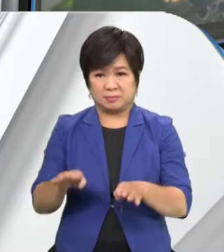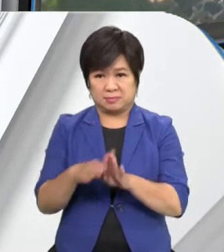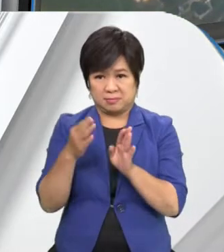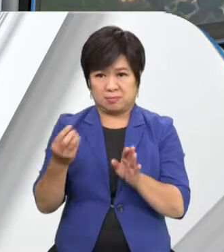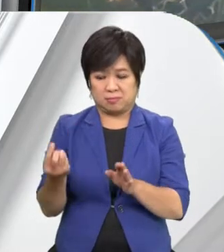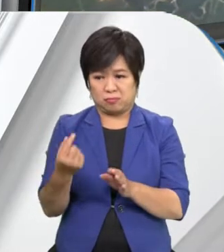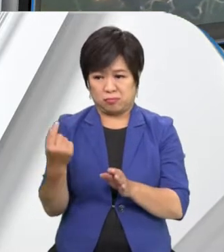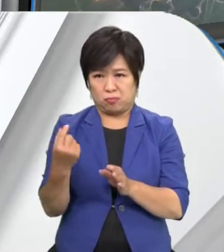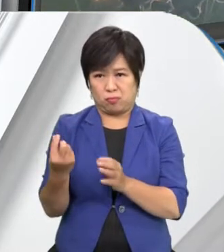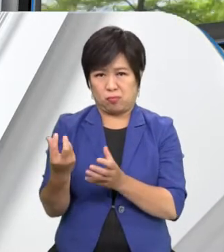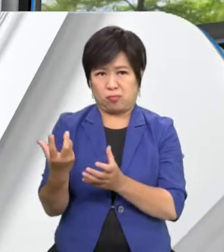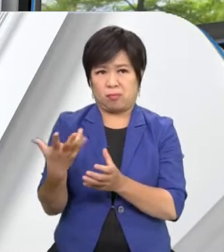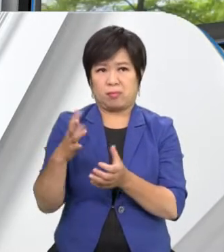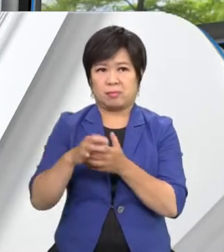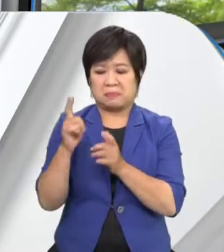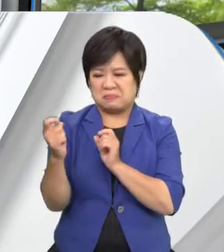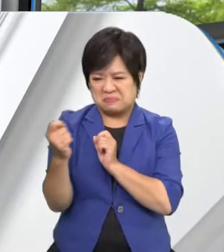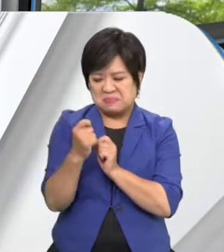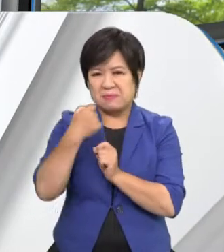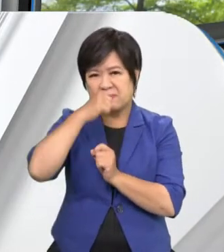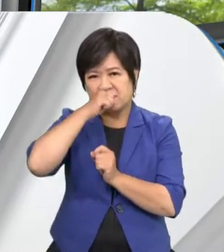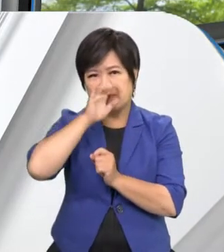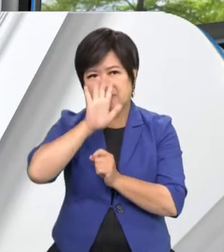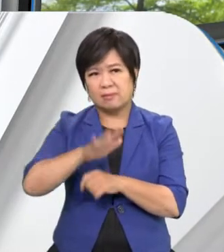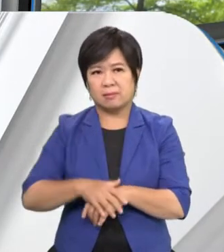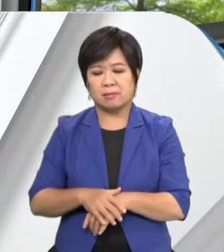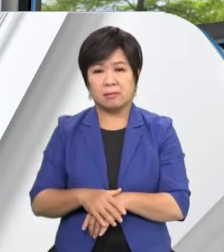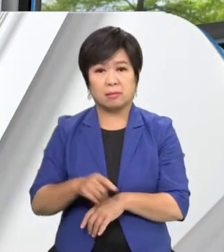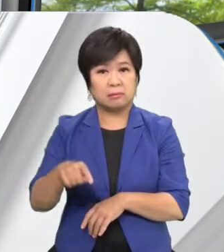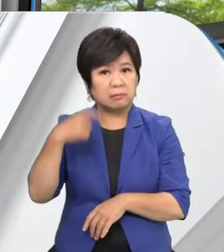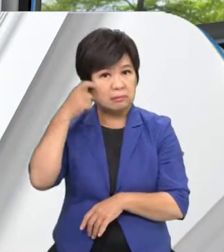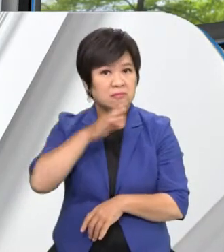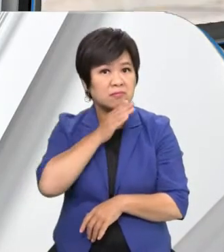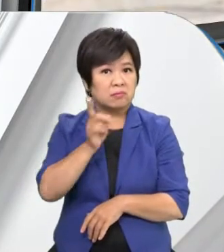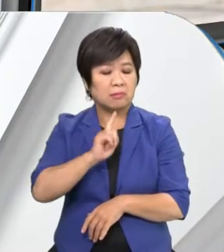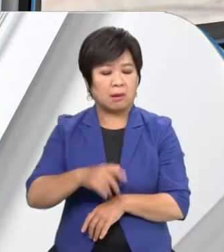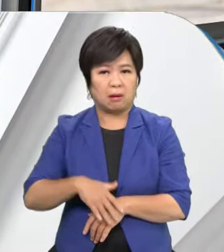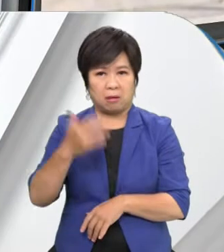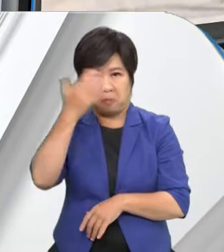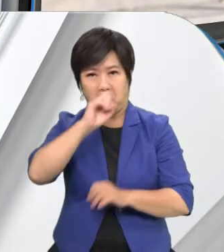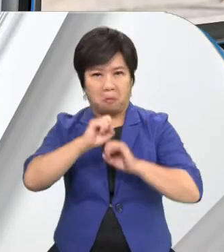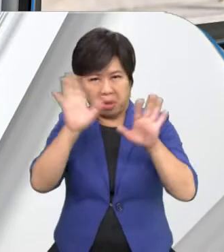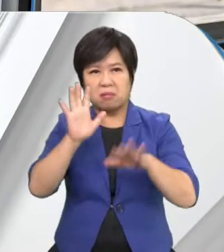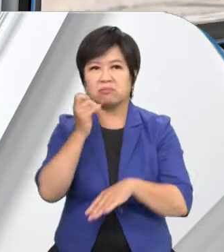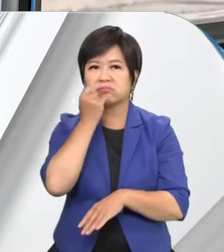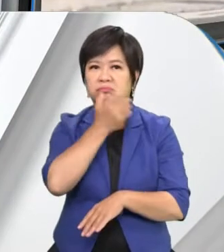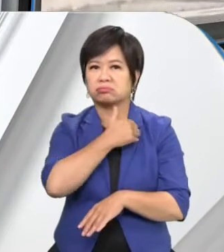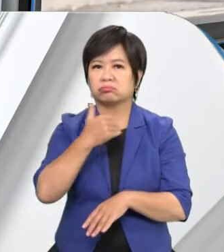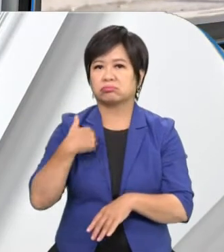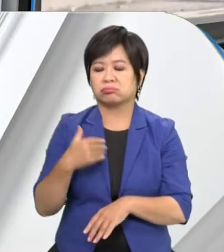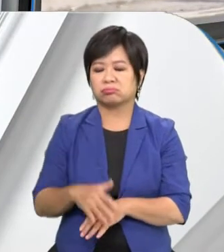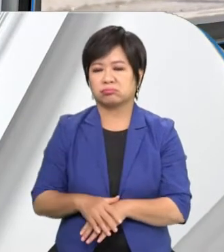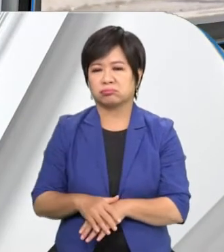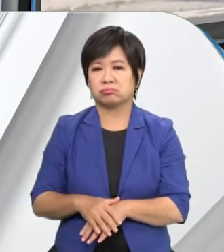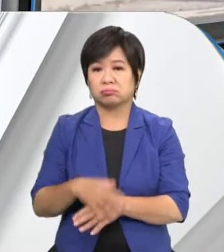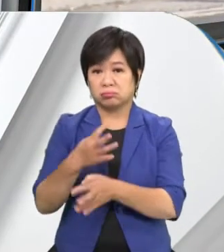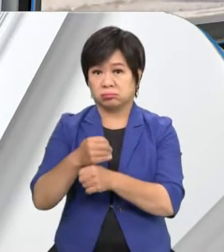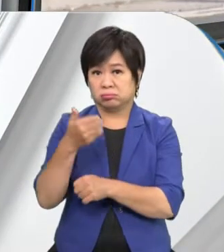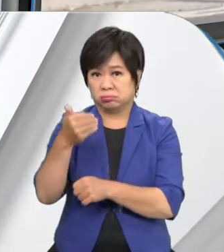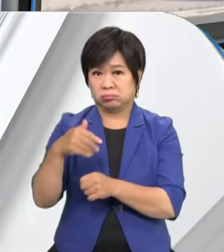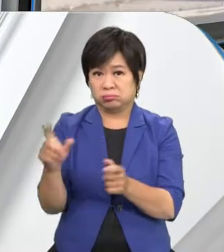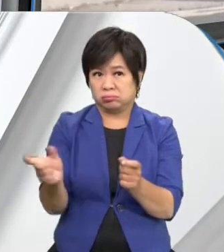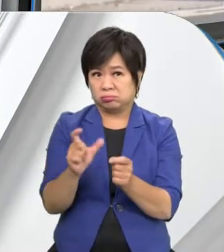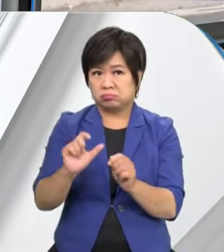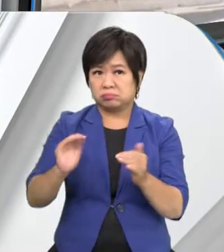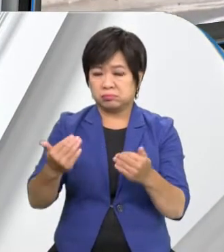先生的雨夜会下滑台湾，热射港预见的时间会下短。那今年第九号风采没啥，